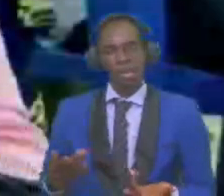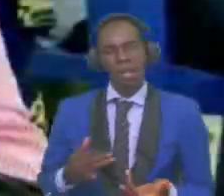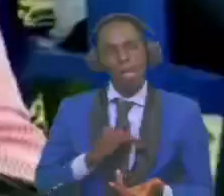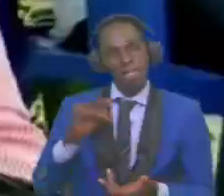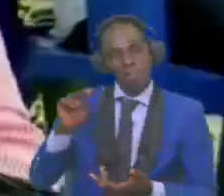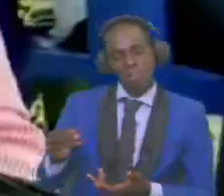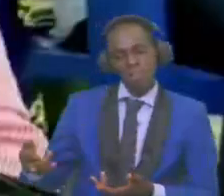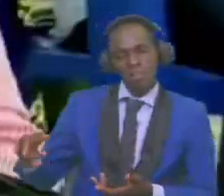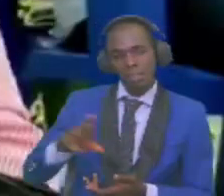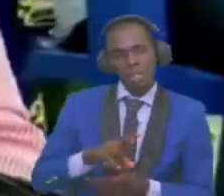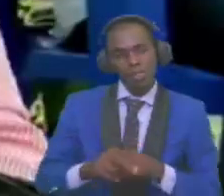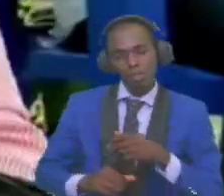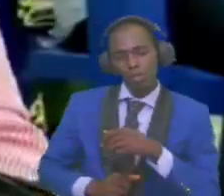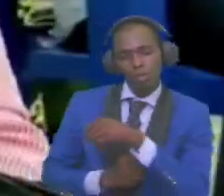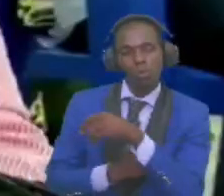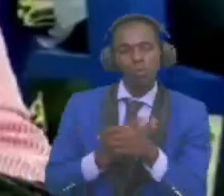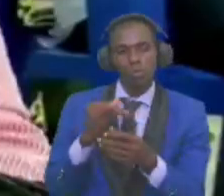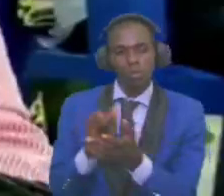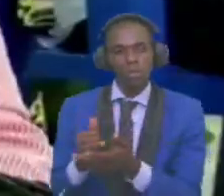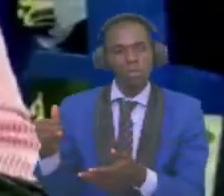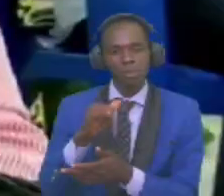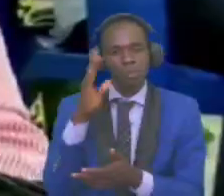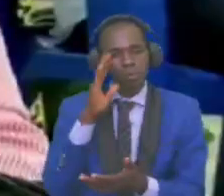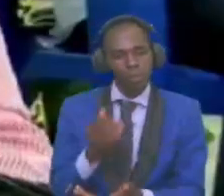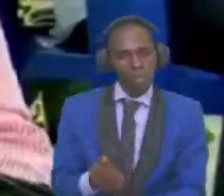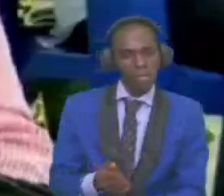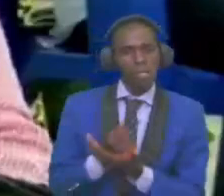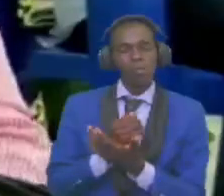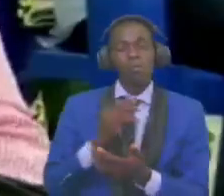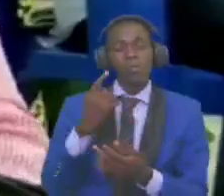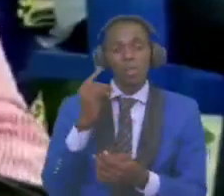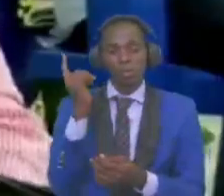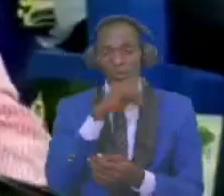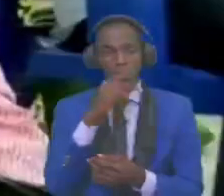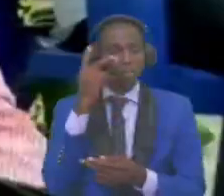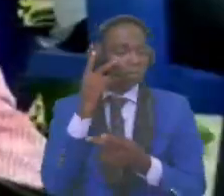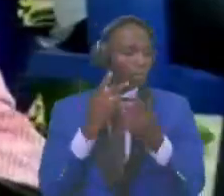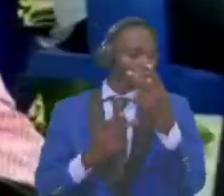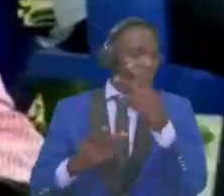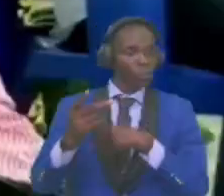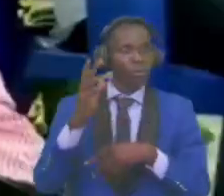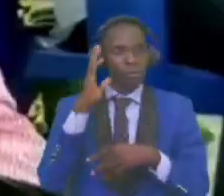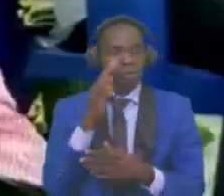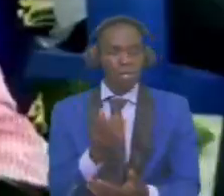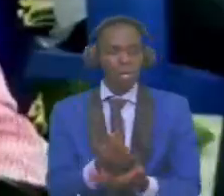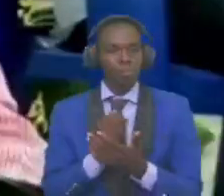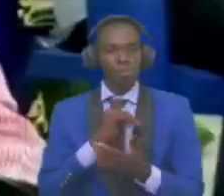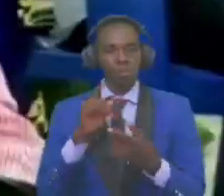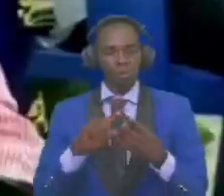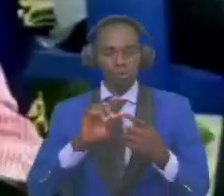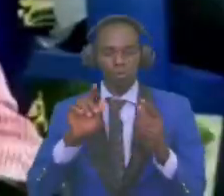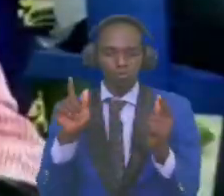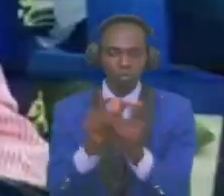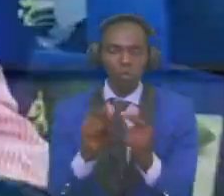voir leurs soutes leur soutien afin qu'elles nous aident le faux prophète que le faux prophète nous aide à